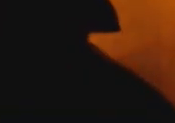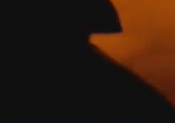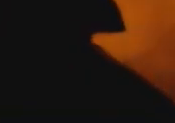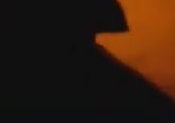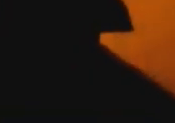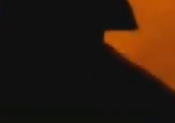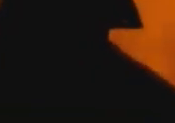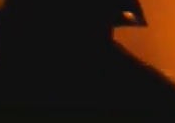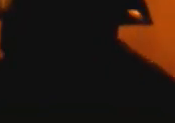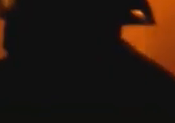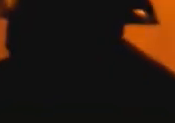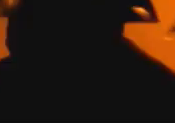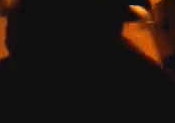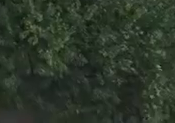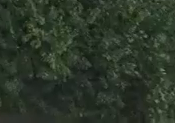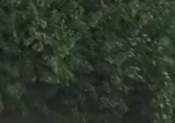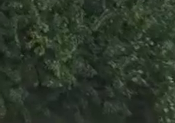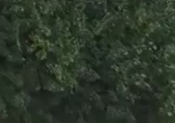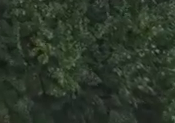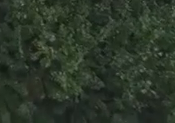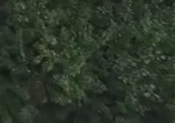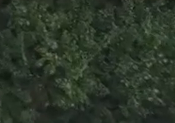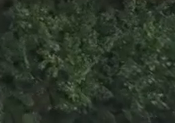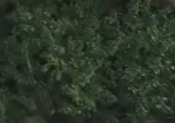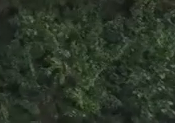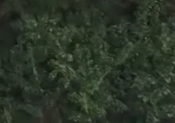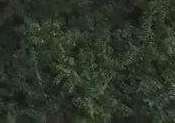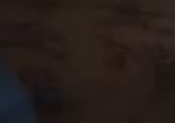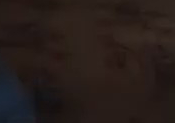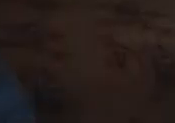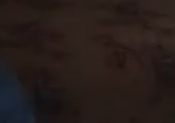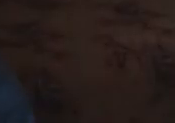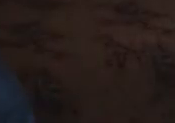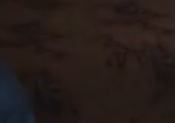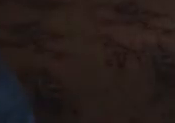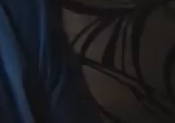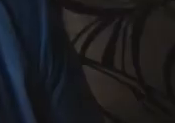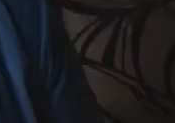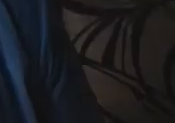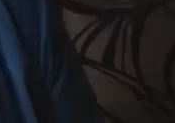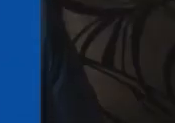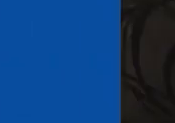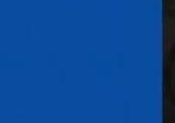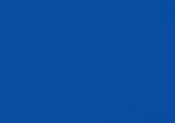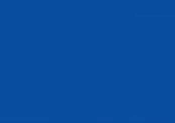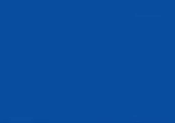4 роки після обвалу гуртожитку на Попудренка 16 у Чернігові. Де і як зараз живуть його